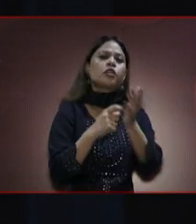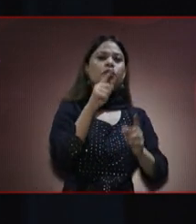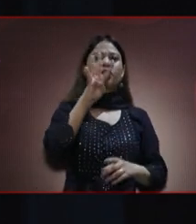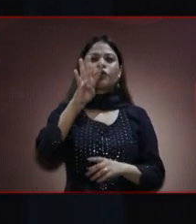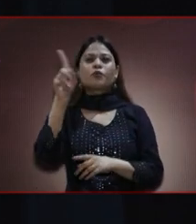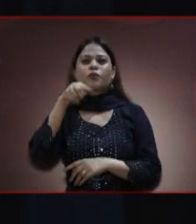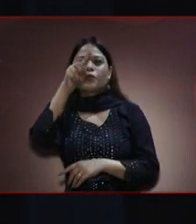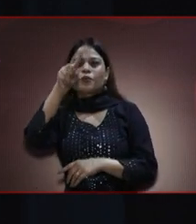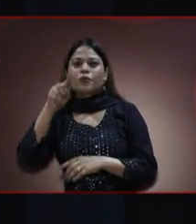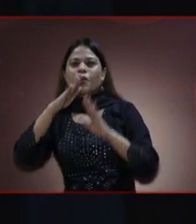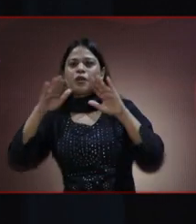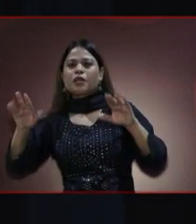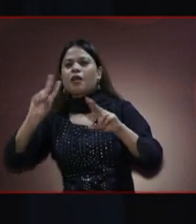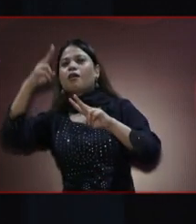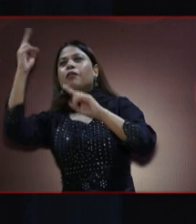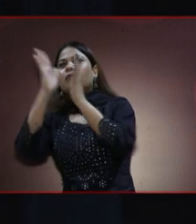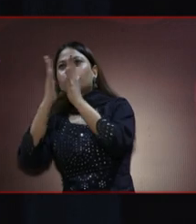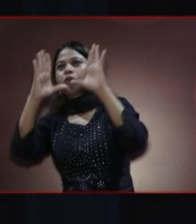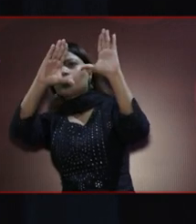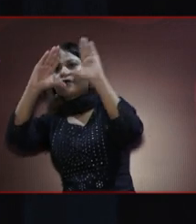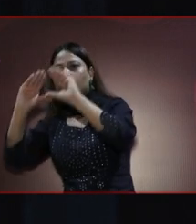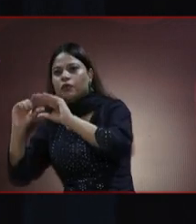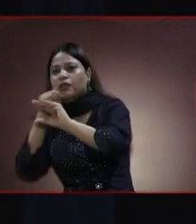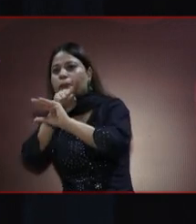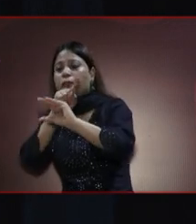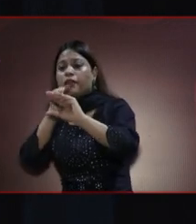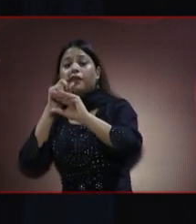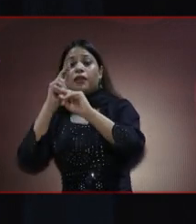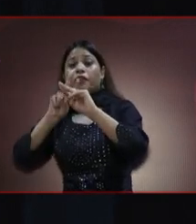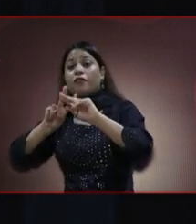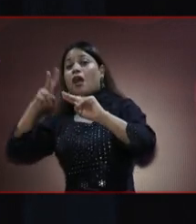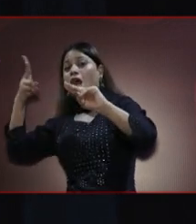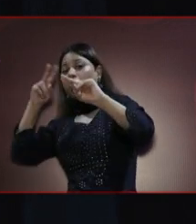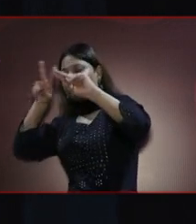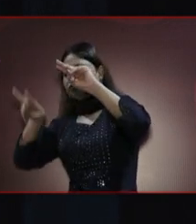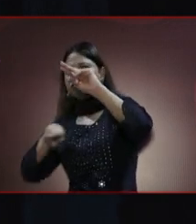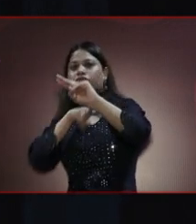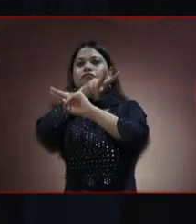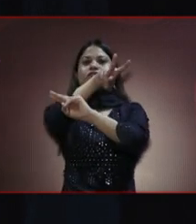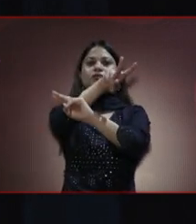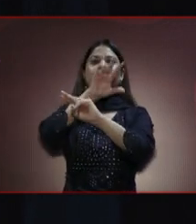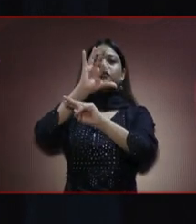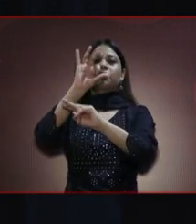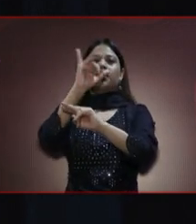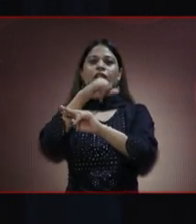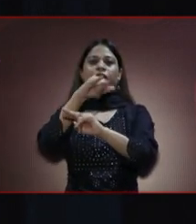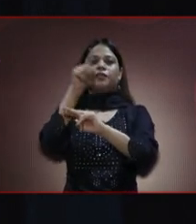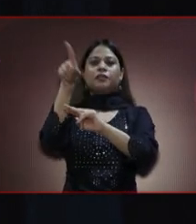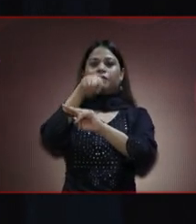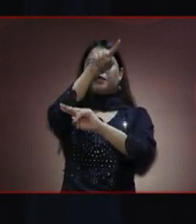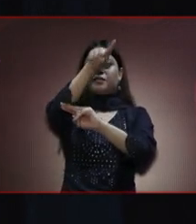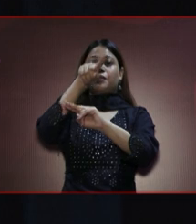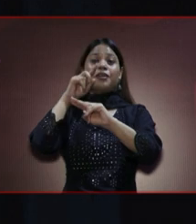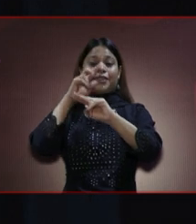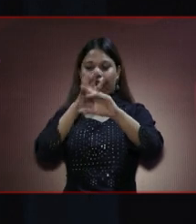की दुनिया है उससे कहीं बाहर निकल करके यदि आप जाएं तो 96% की दुनिया में आप अपना पैर